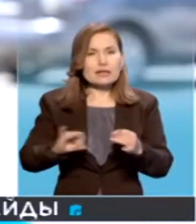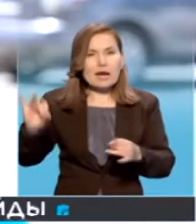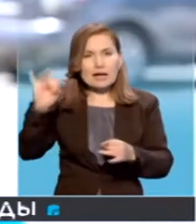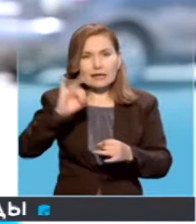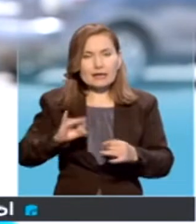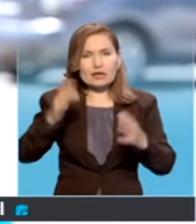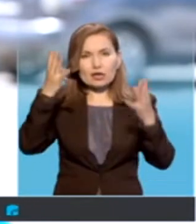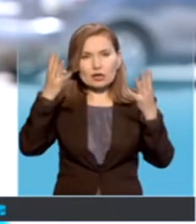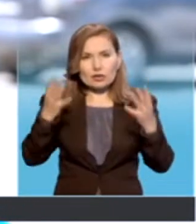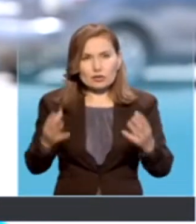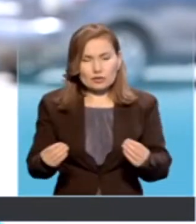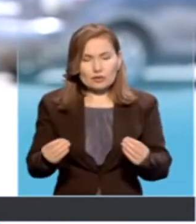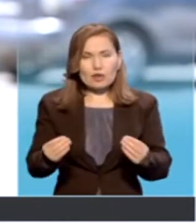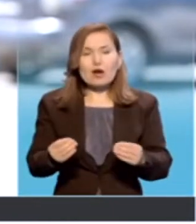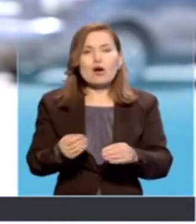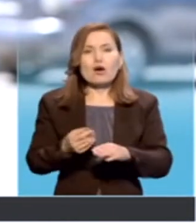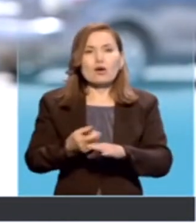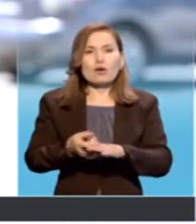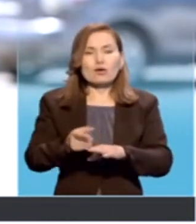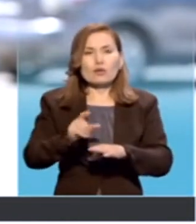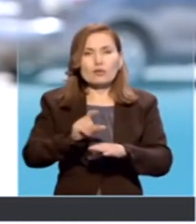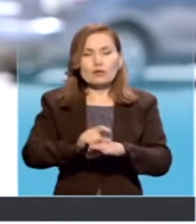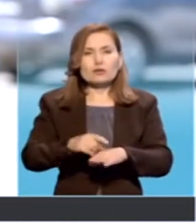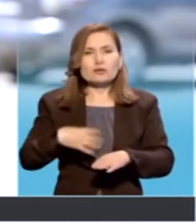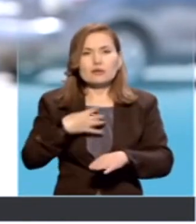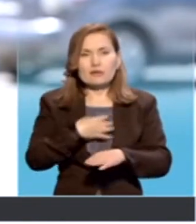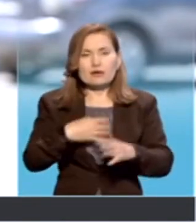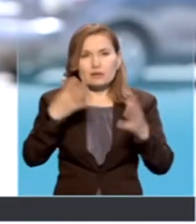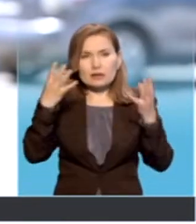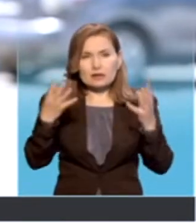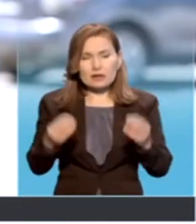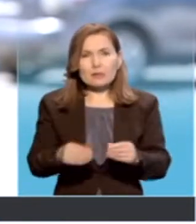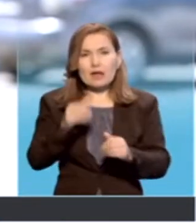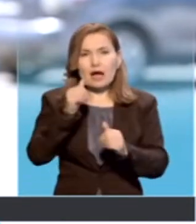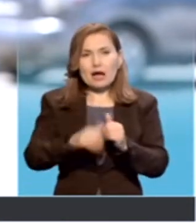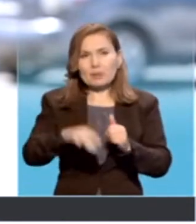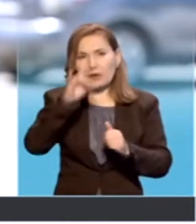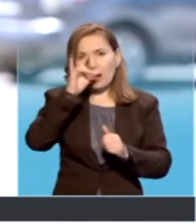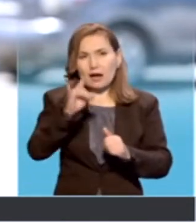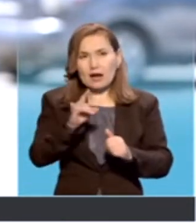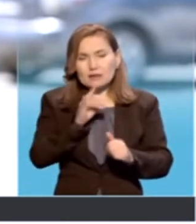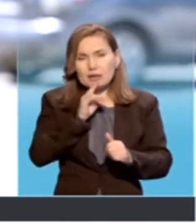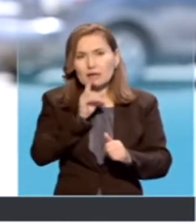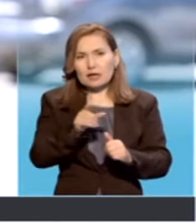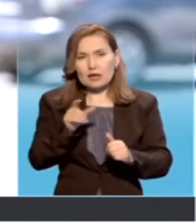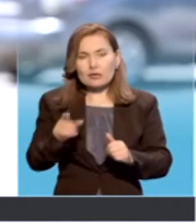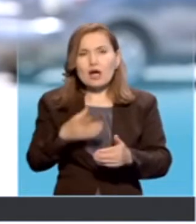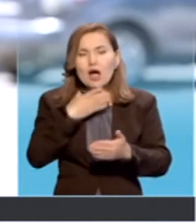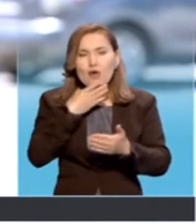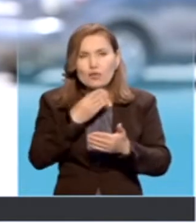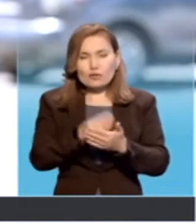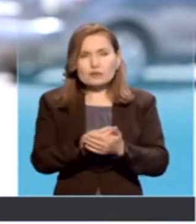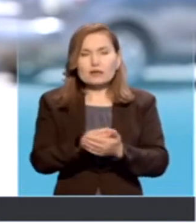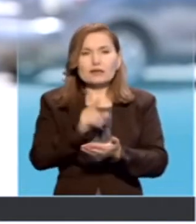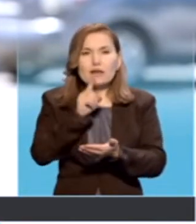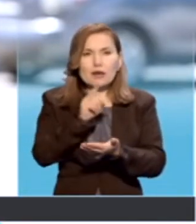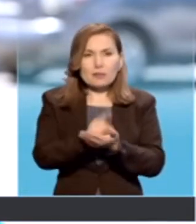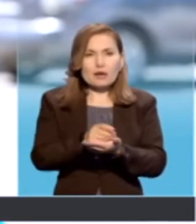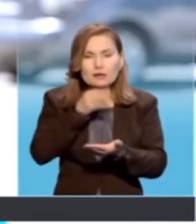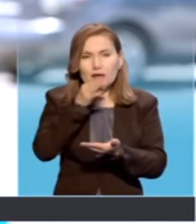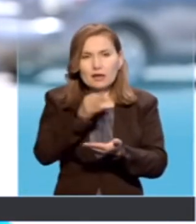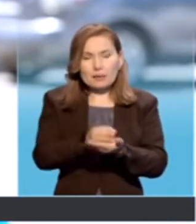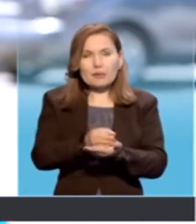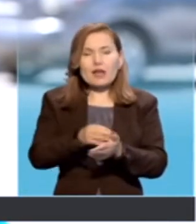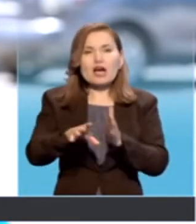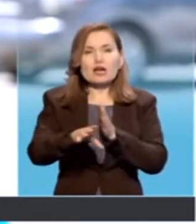тарихи кезеңге қатыспау енді бұл мүмкін емес шығар. Себебі әрбір қазақстандық өзінің азаматтық борышы ретінде осы референдумға